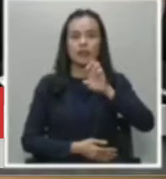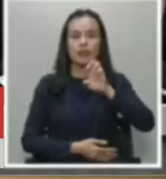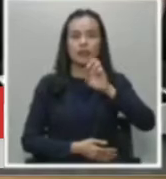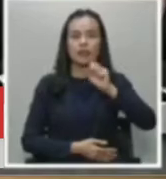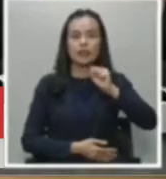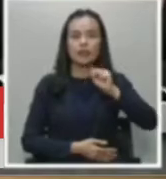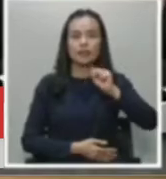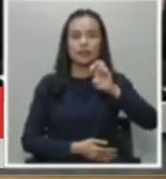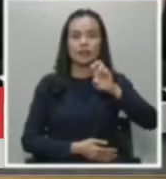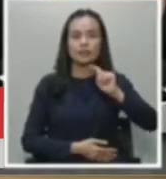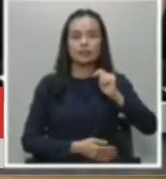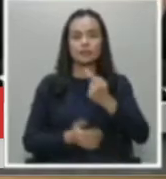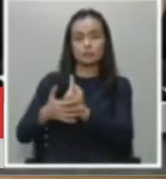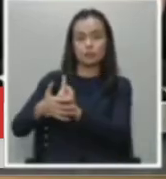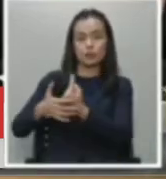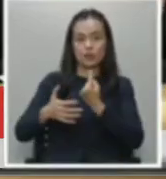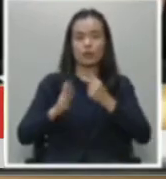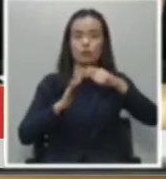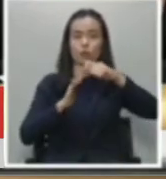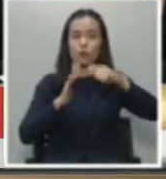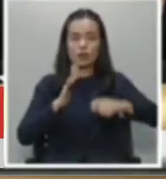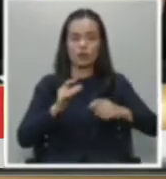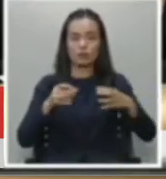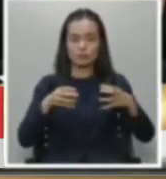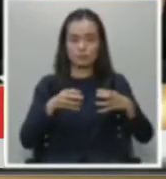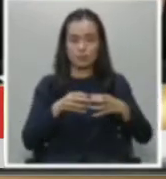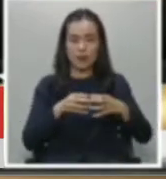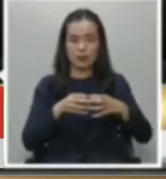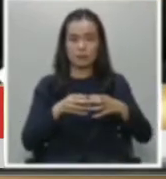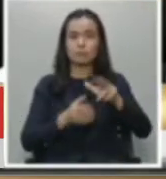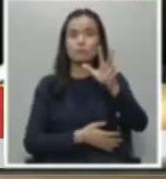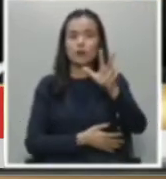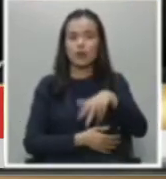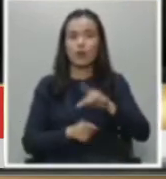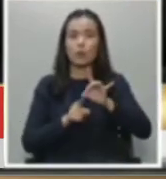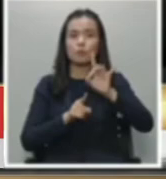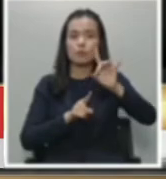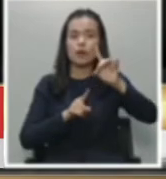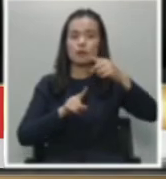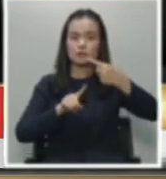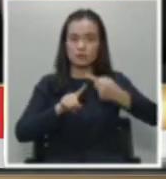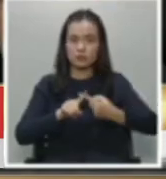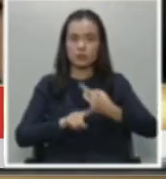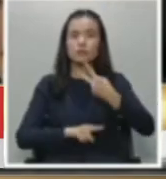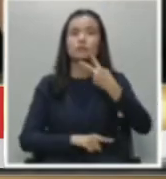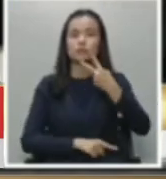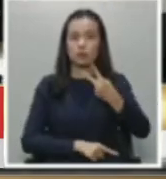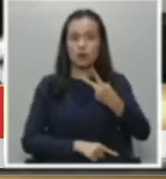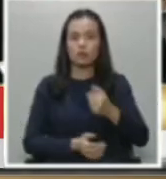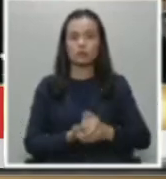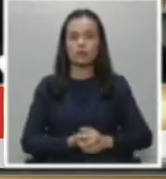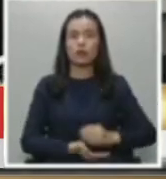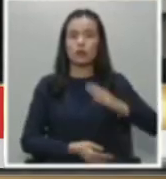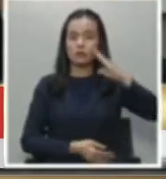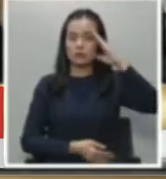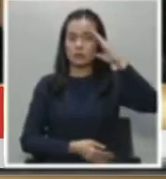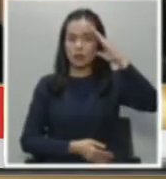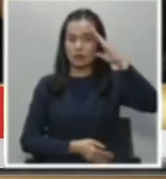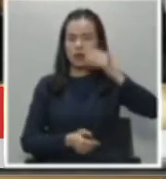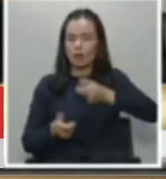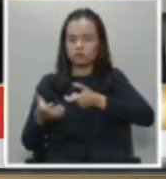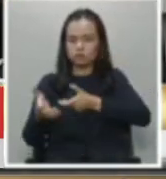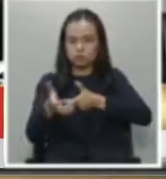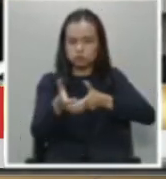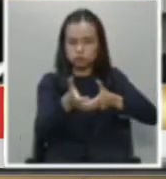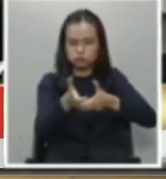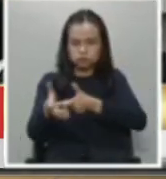ผู้แทนโคราชเพื่อไทย8กุมภาที่ผ่านมามีทหารใช้อาวุธสงคราม